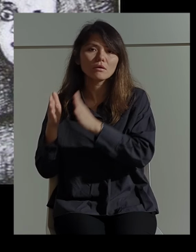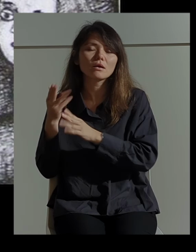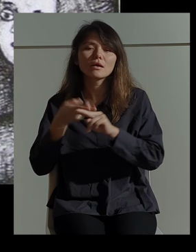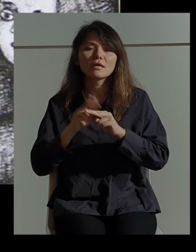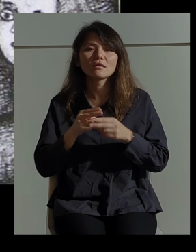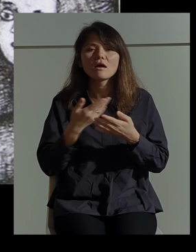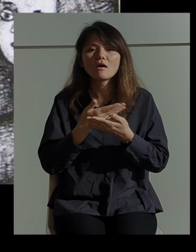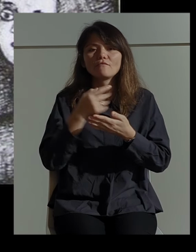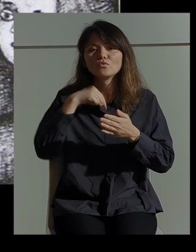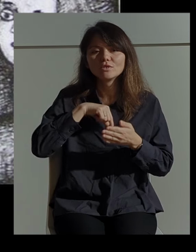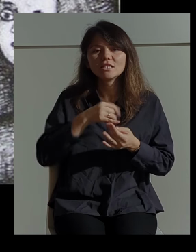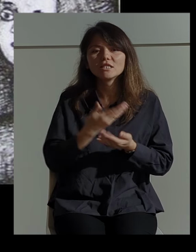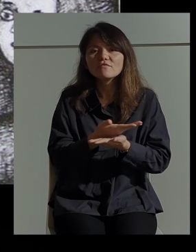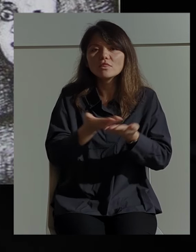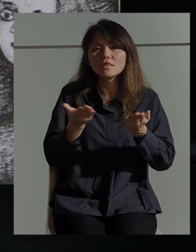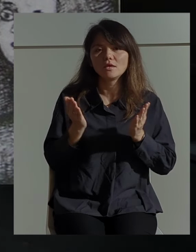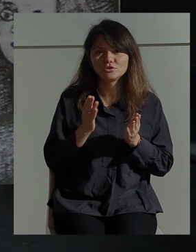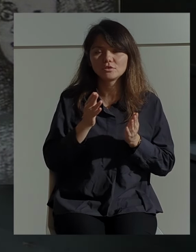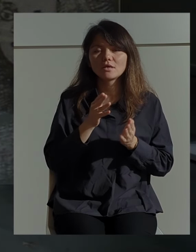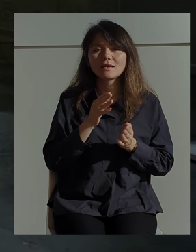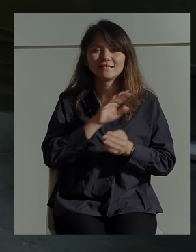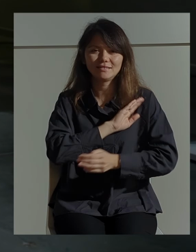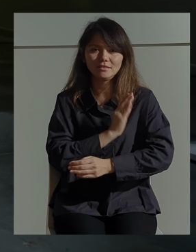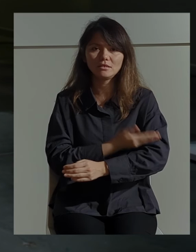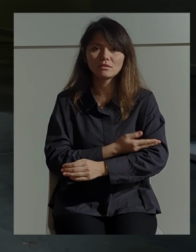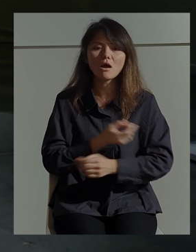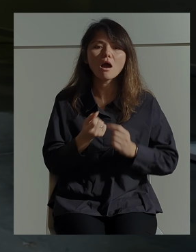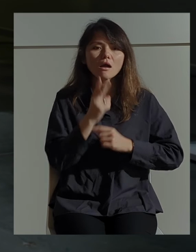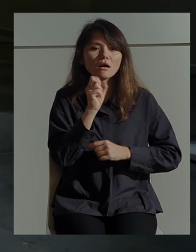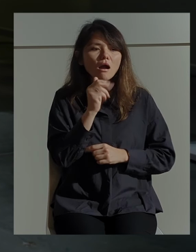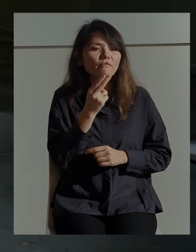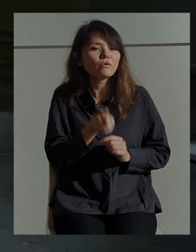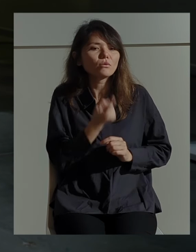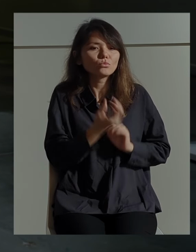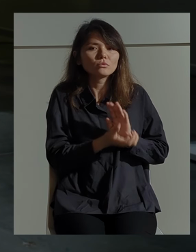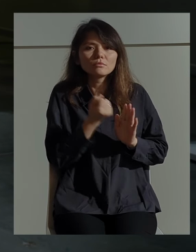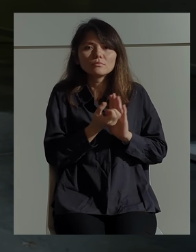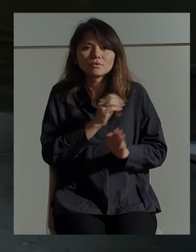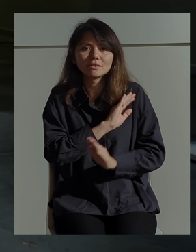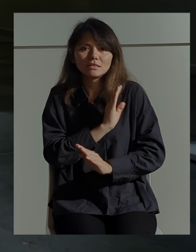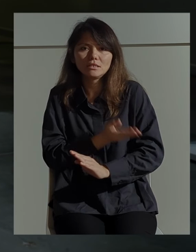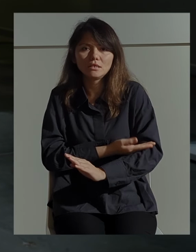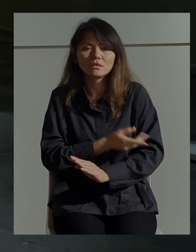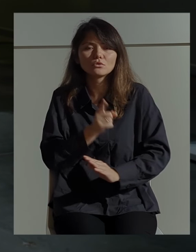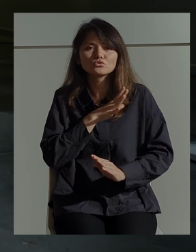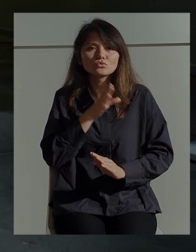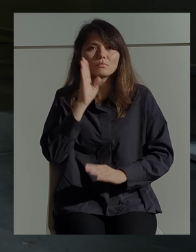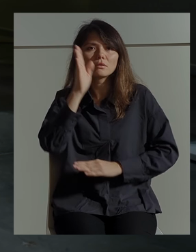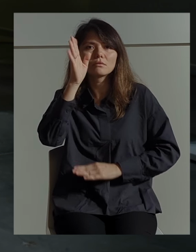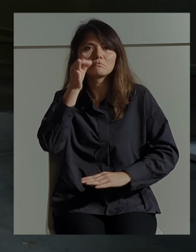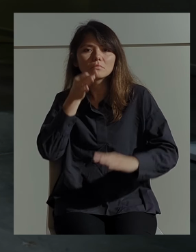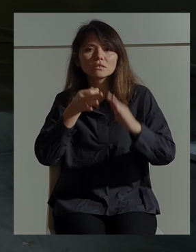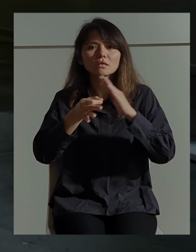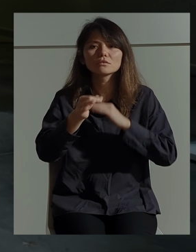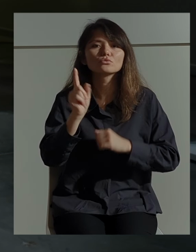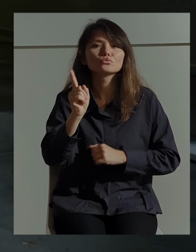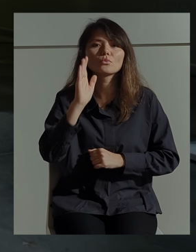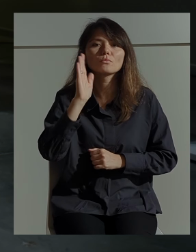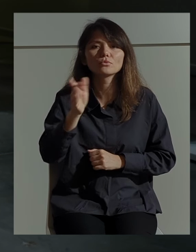профес сила То есть откуда скажем так кавка черпает силы для того чтобы ну фактически предсказать то что случится с